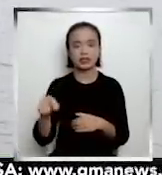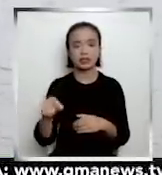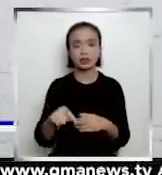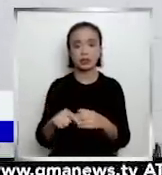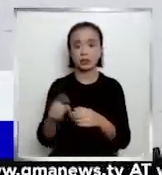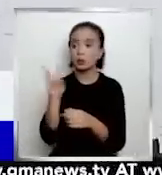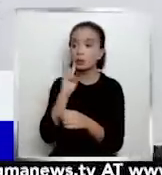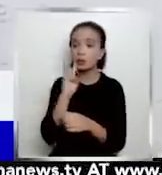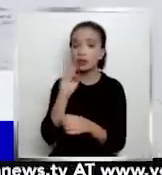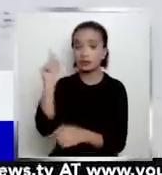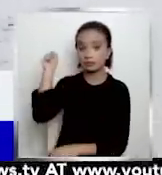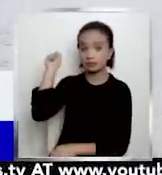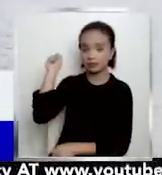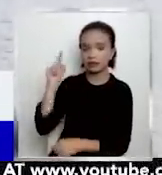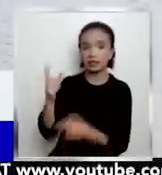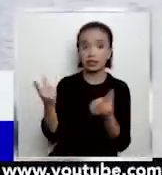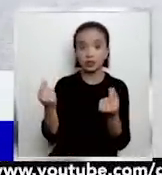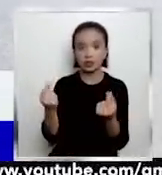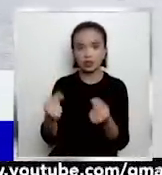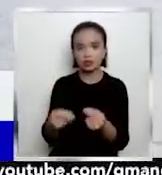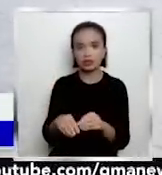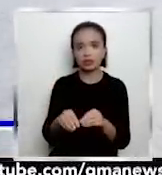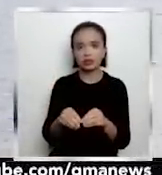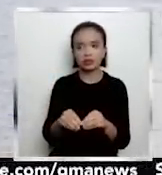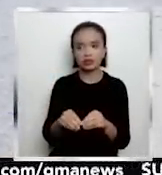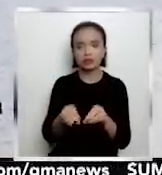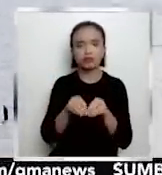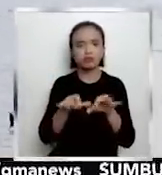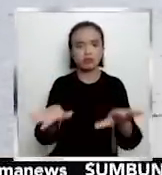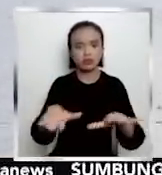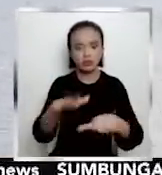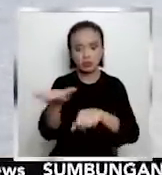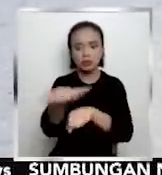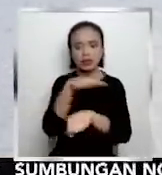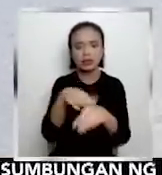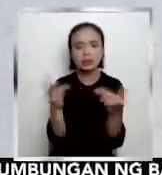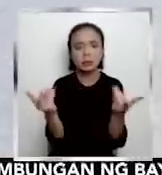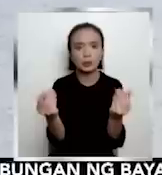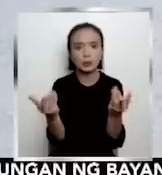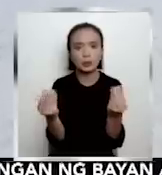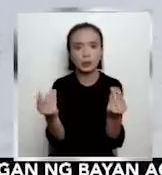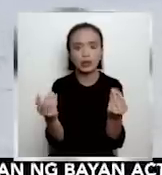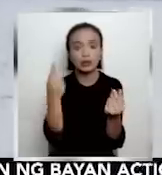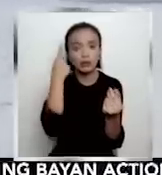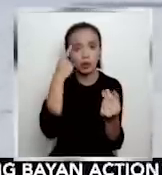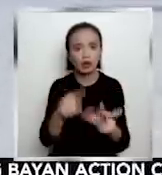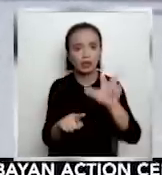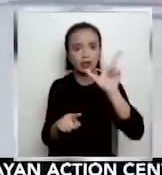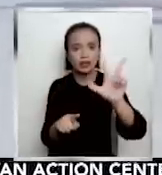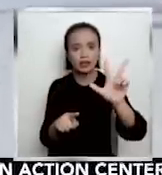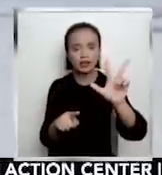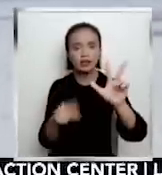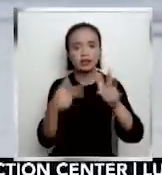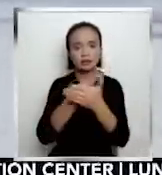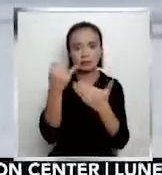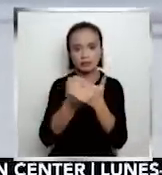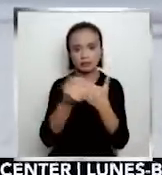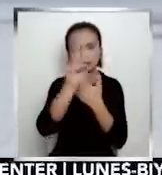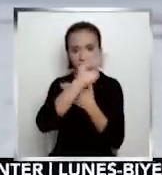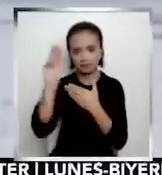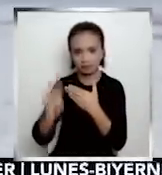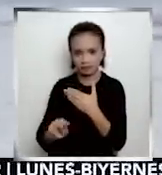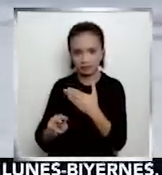ko, tatabunan ng lupa para sa tatlong reclamation project ng Maynila. Matatakpan ang sikat na Manila Bay Sunset